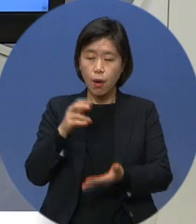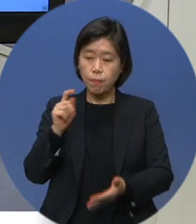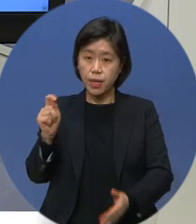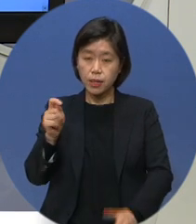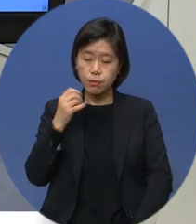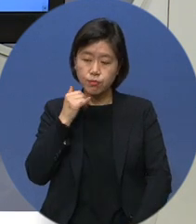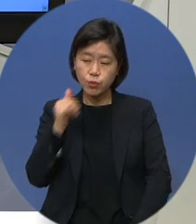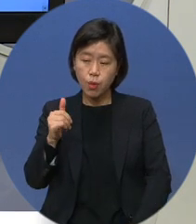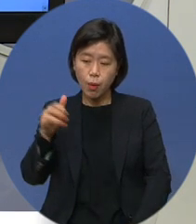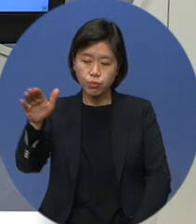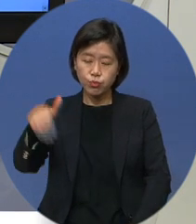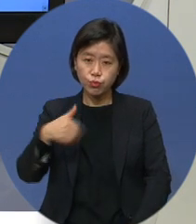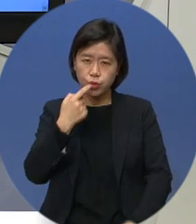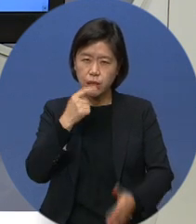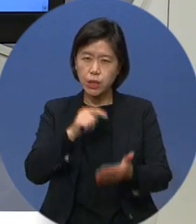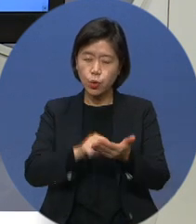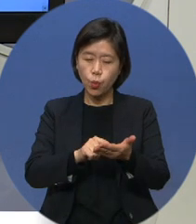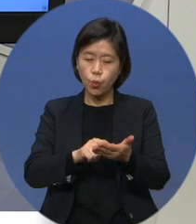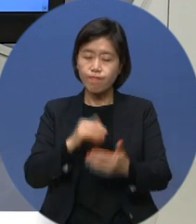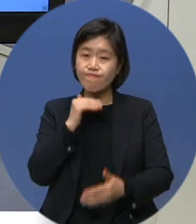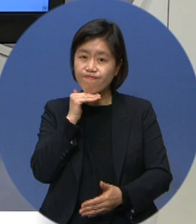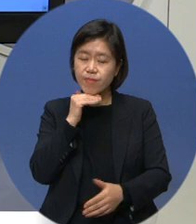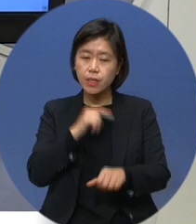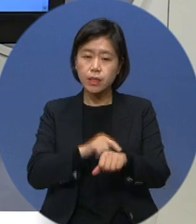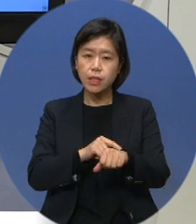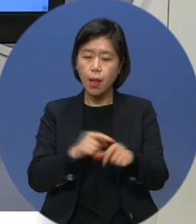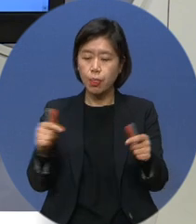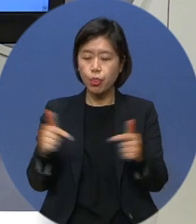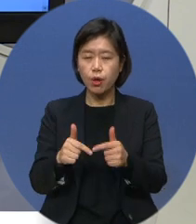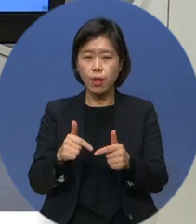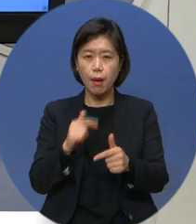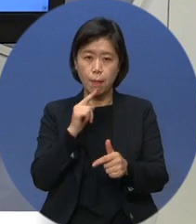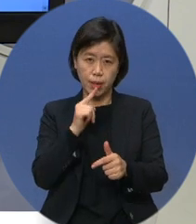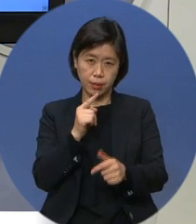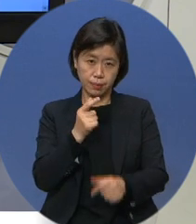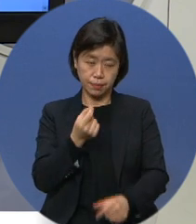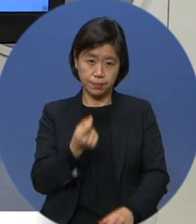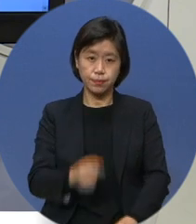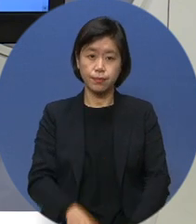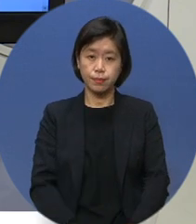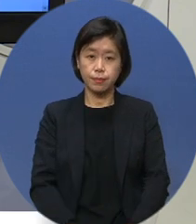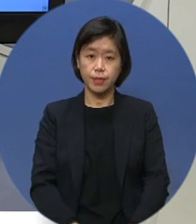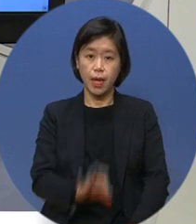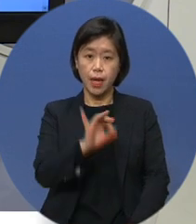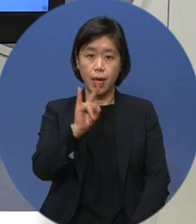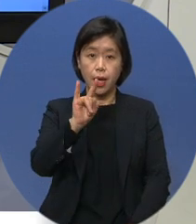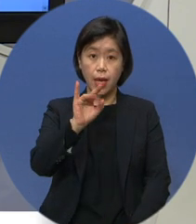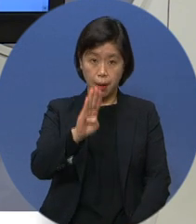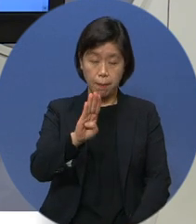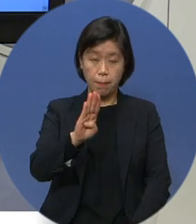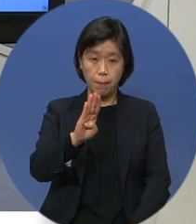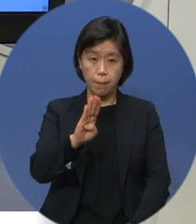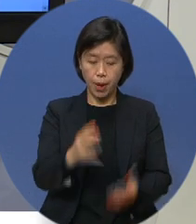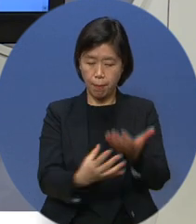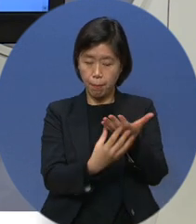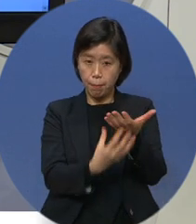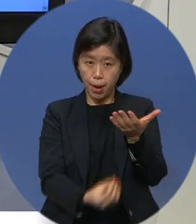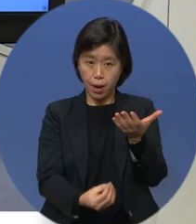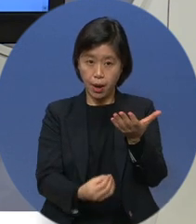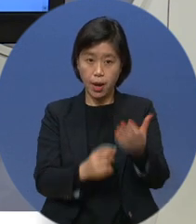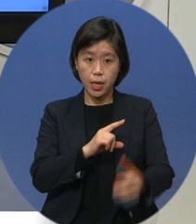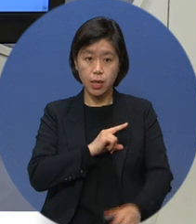기대하고 있습니다 서비스를 희망하는 경우 플레이스토어 또는 앱스토어에서 서울 장애인